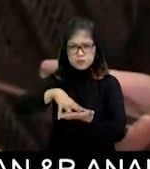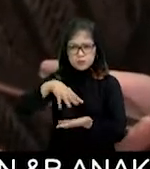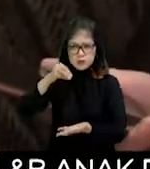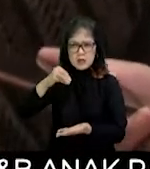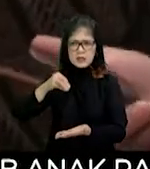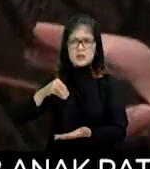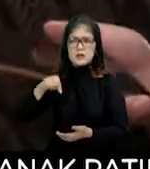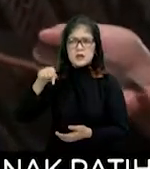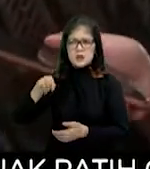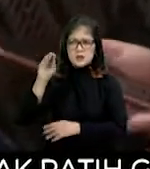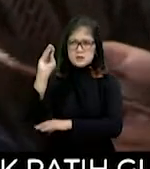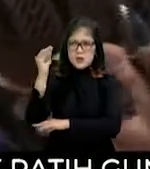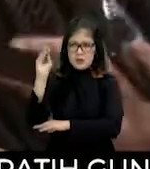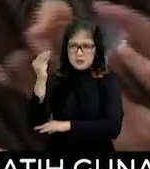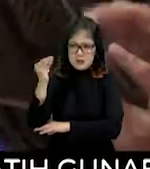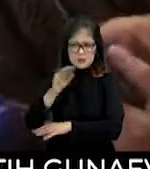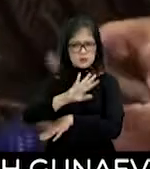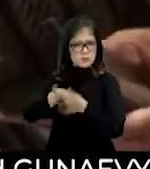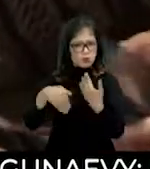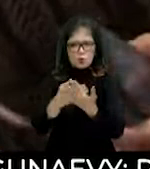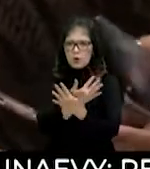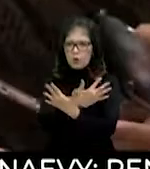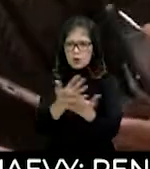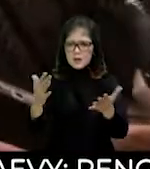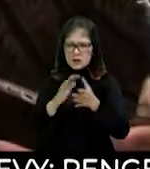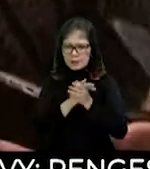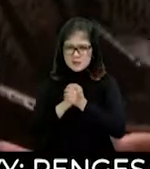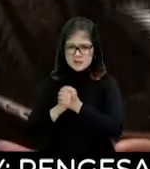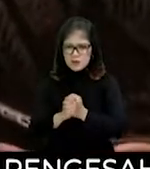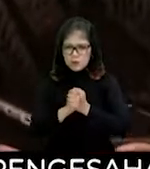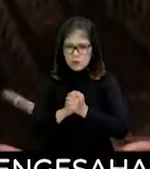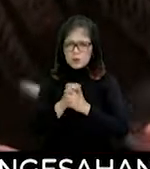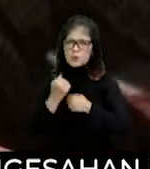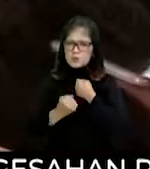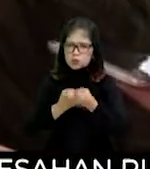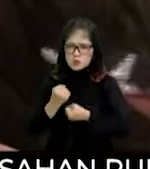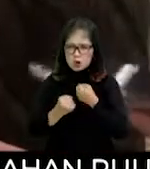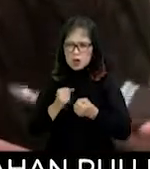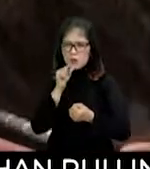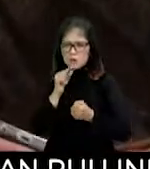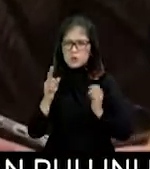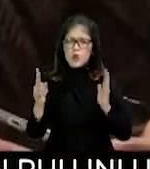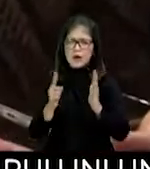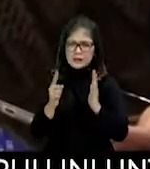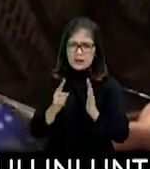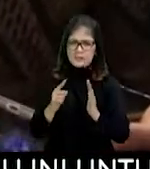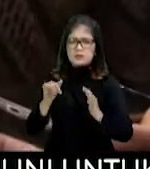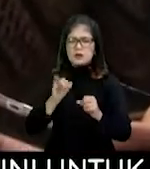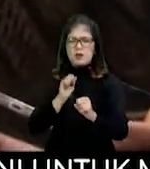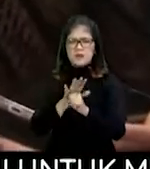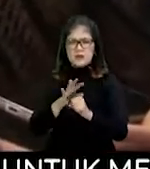jajaran TNI bersama-sama dengan masyarakat bersatu terus berjuang menghadapi pandemi COVID khusus